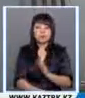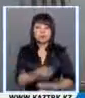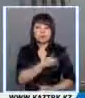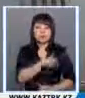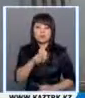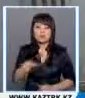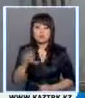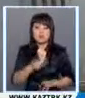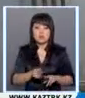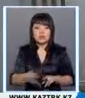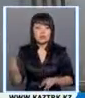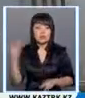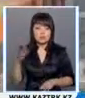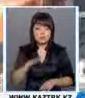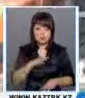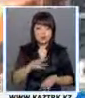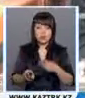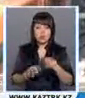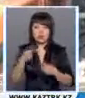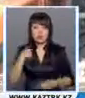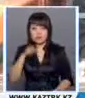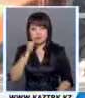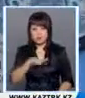әрекет еткендердің бәрі бұрын істі болғандар.